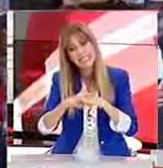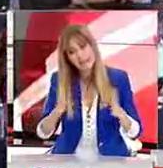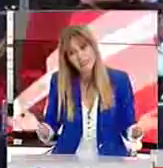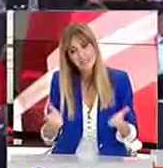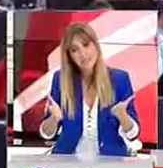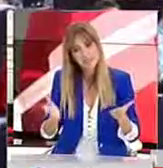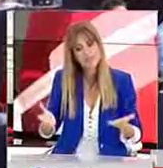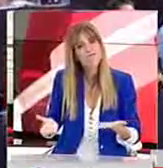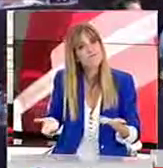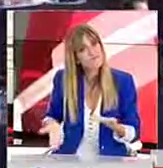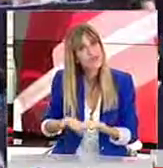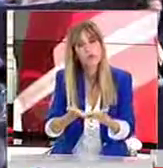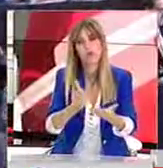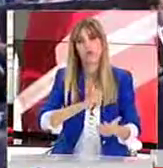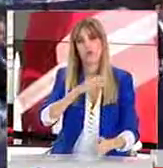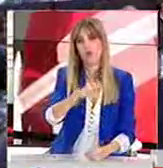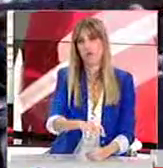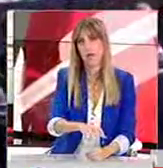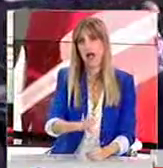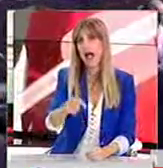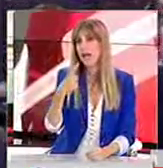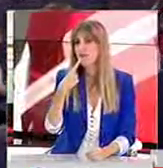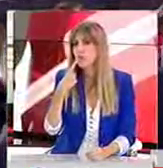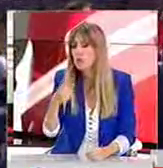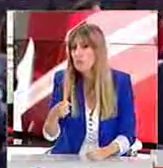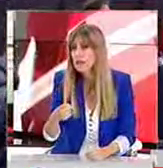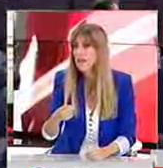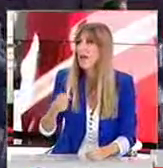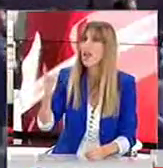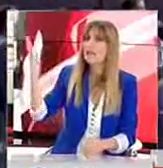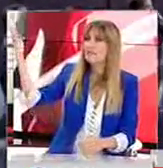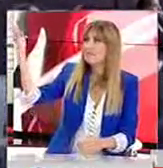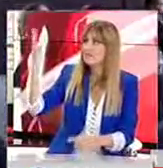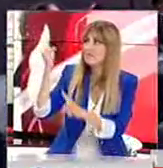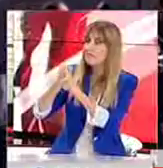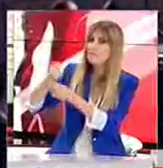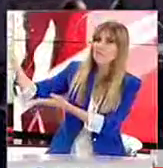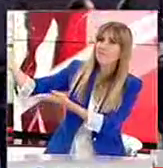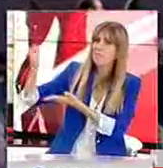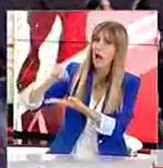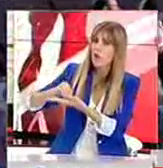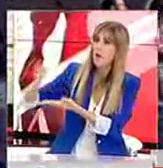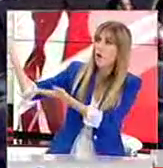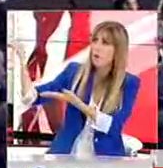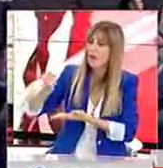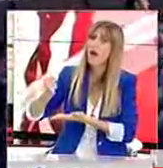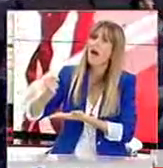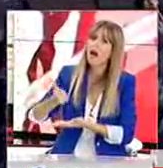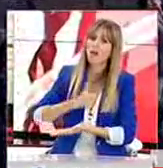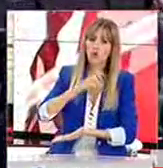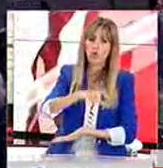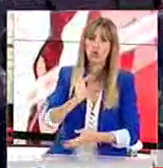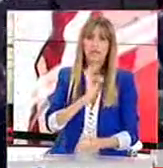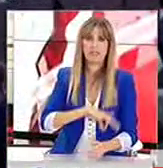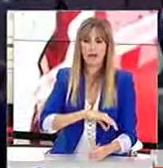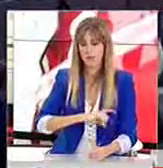γραμμή θα ήταν κάτι το οποίο θα έδινε κάποια ωφέλεια στην ιδιωτική οικονομία. Αντιθέτως, θα συνέχιζε, κατά τη γνώμη